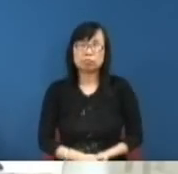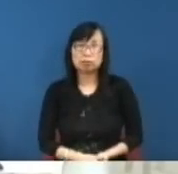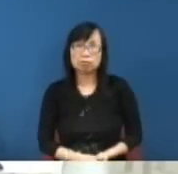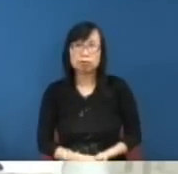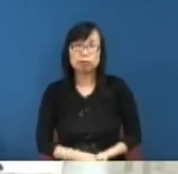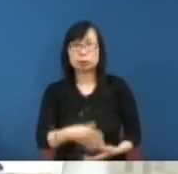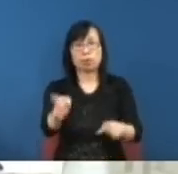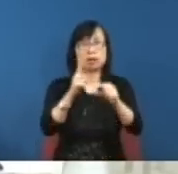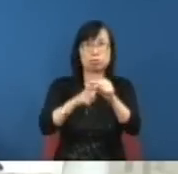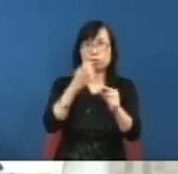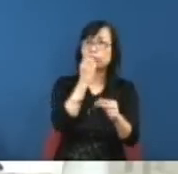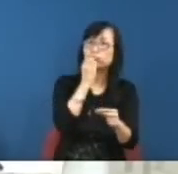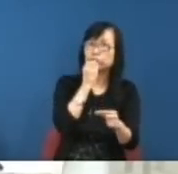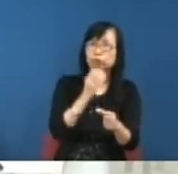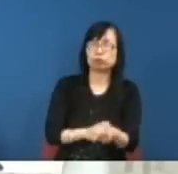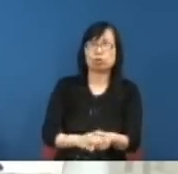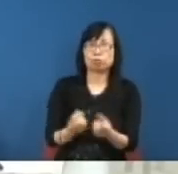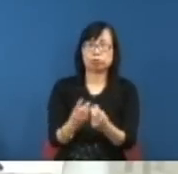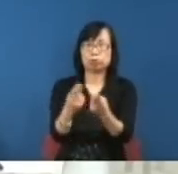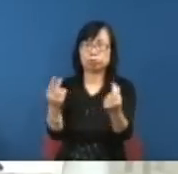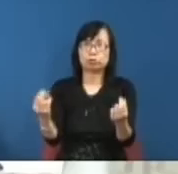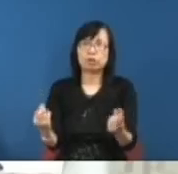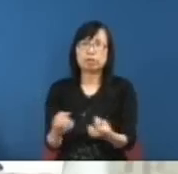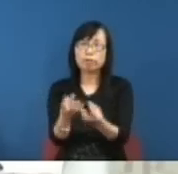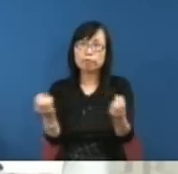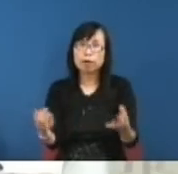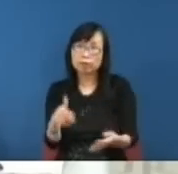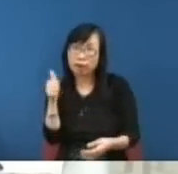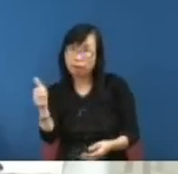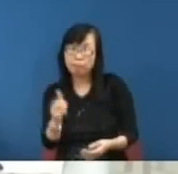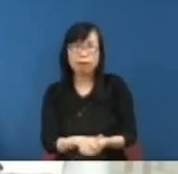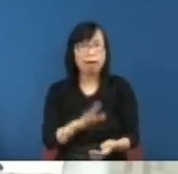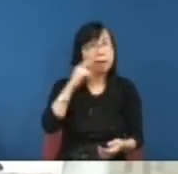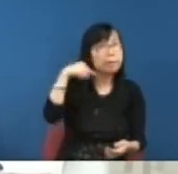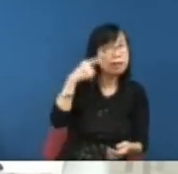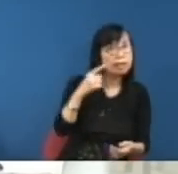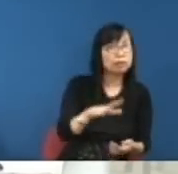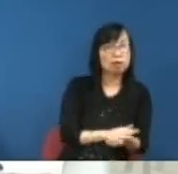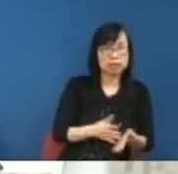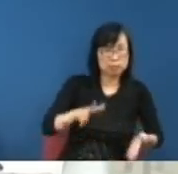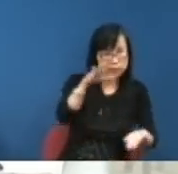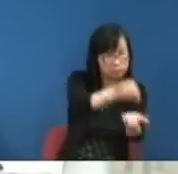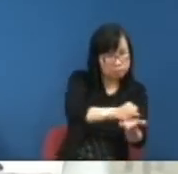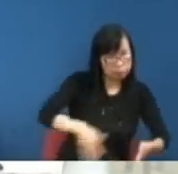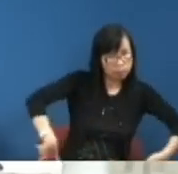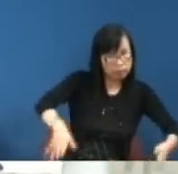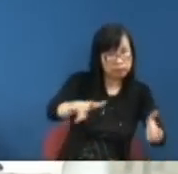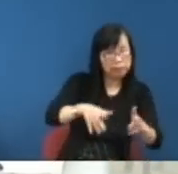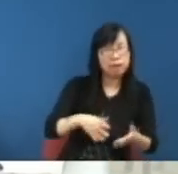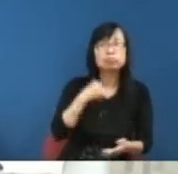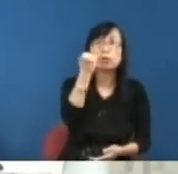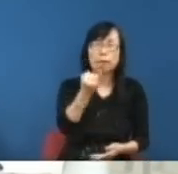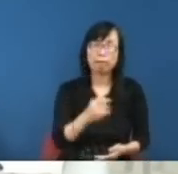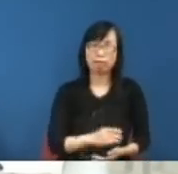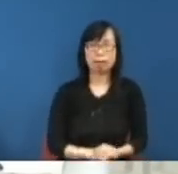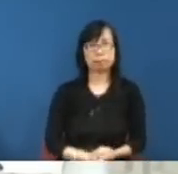在中東搞這個茉莉花革命的人就是對，在美國搞這個佔據華爾街的人是不對嗎？所以